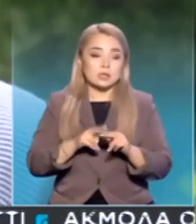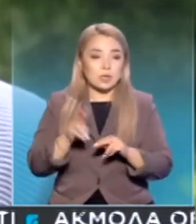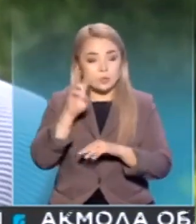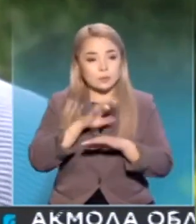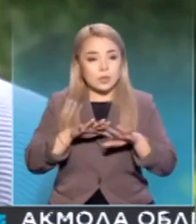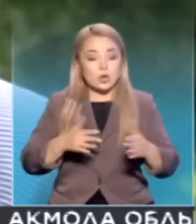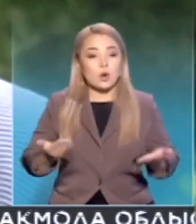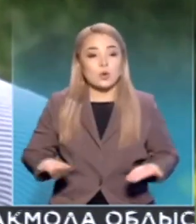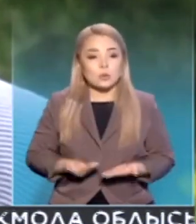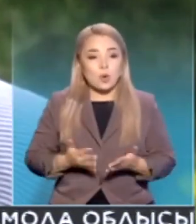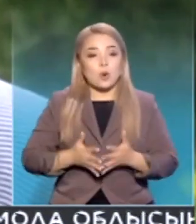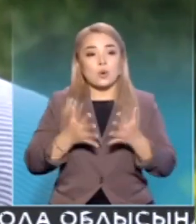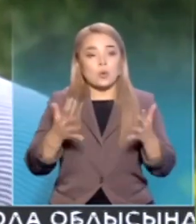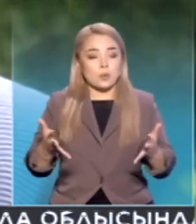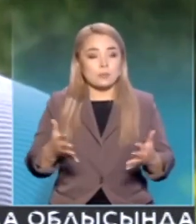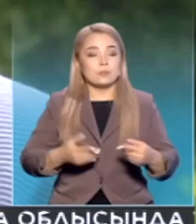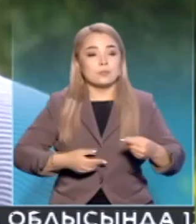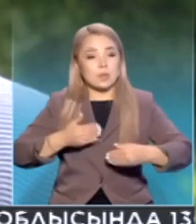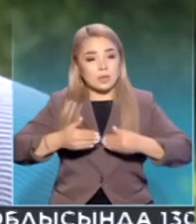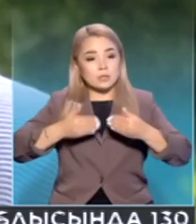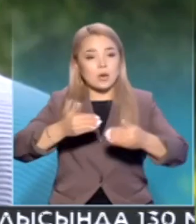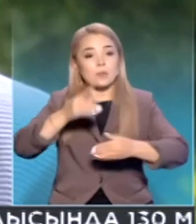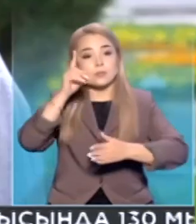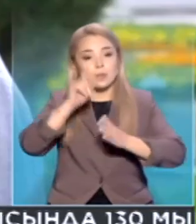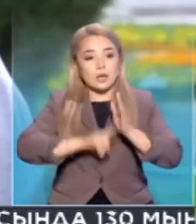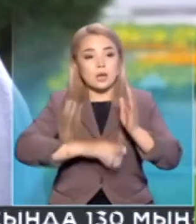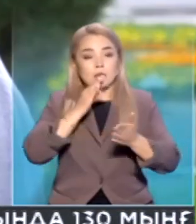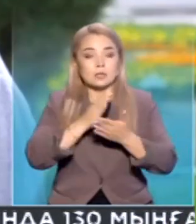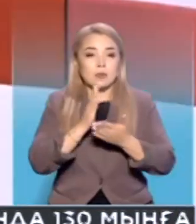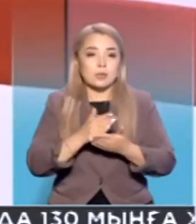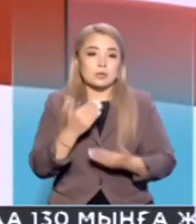тіршілігінде өмірінде үлкен серпіліс болады деген сеніммен отыр.